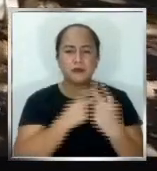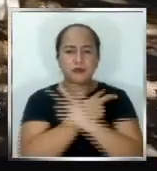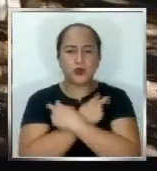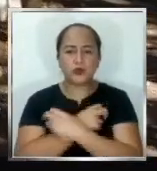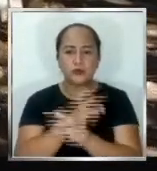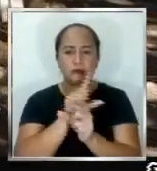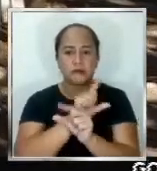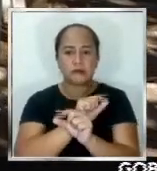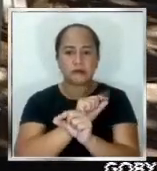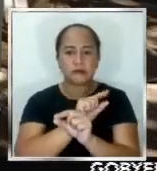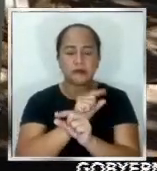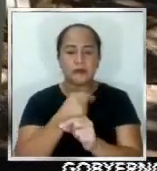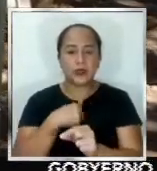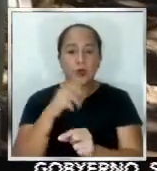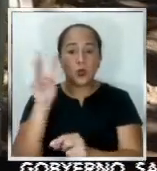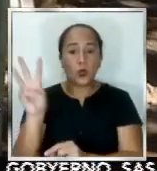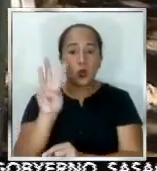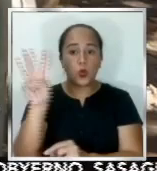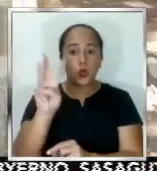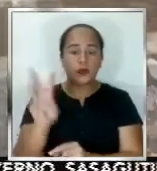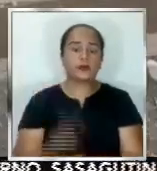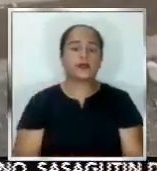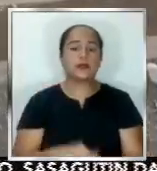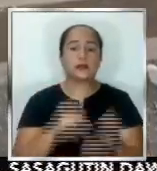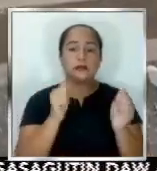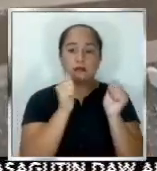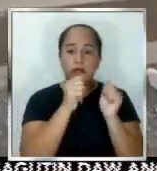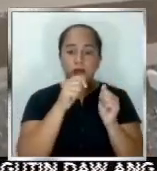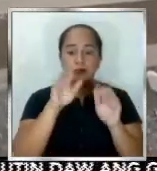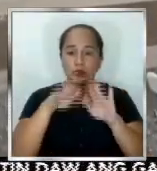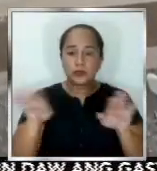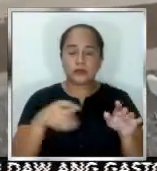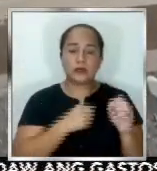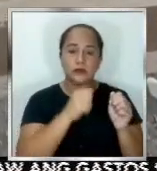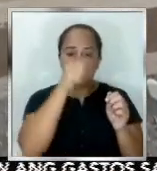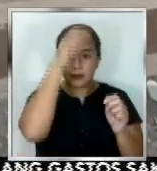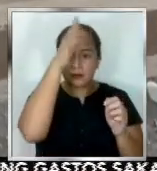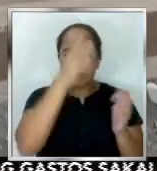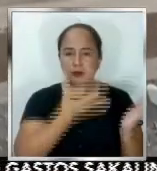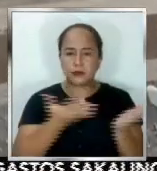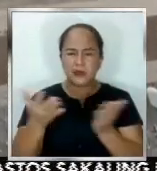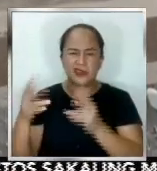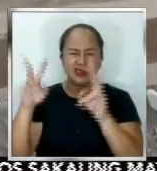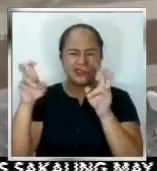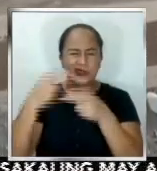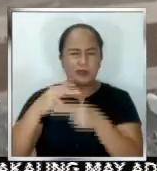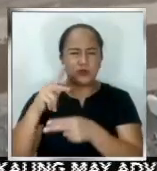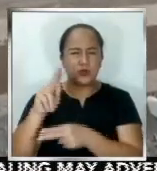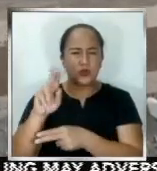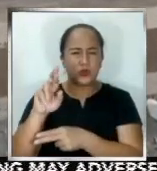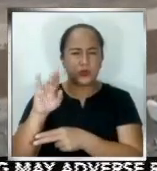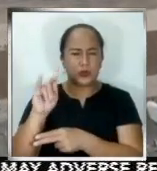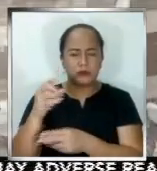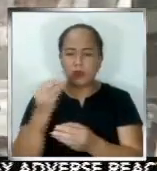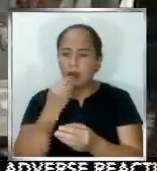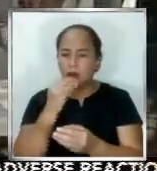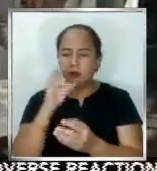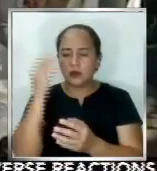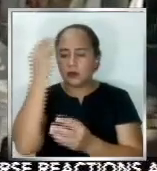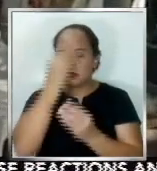Miyerkules, nang ulamin ng mga bata at ng kanilang ama ang alimasag na tinatawag na kurit. Nahilo at kalaunay nawala ng malay ang